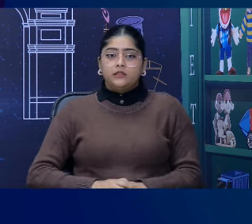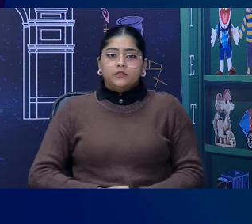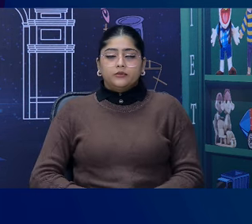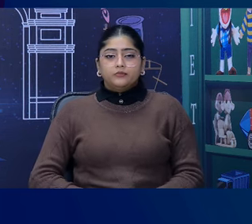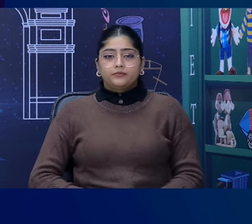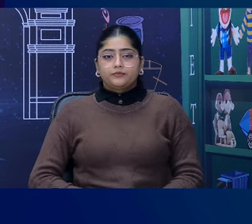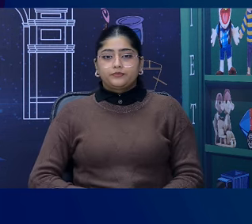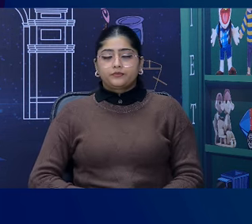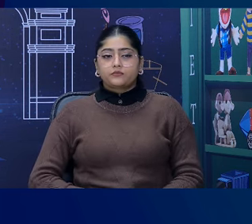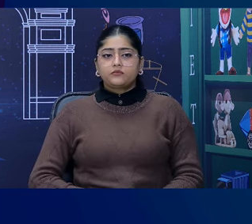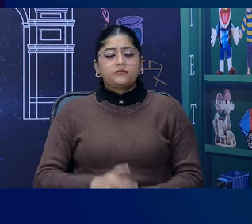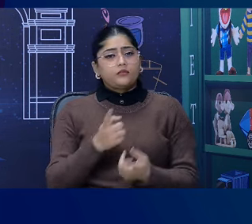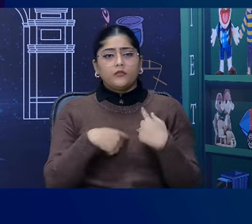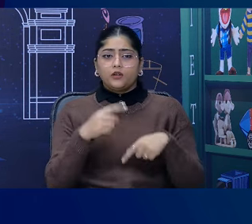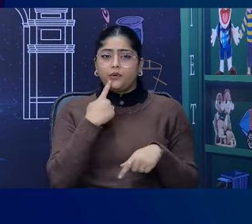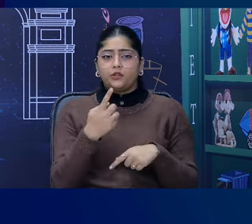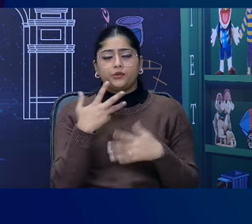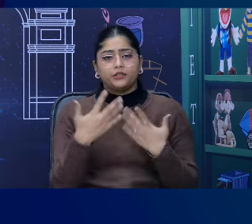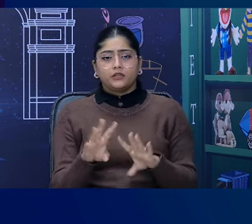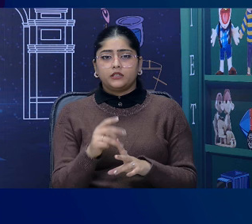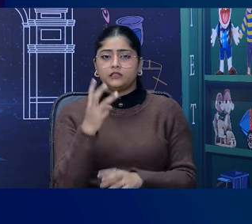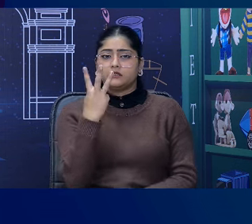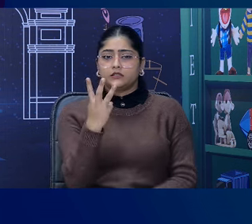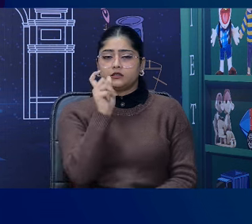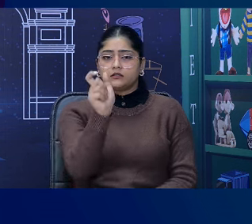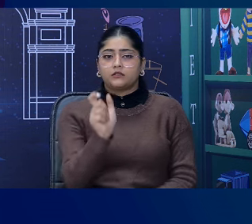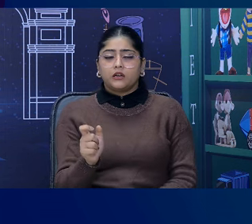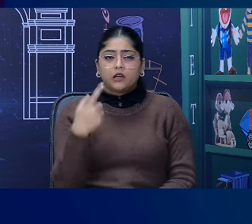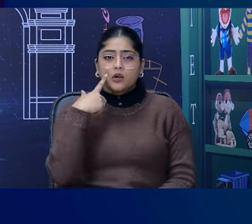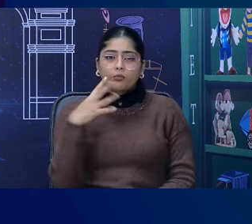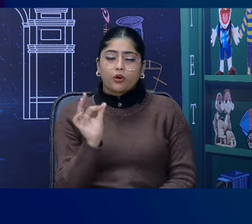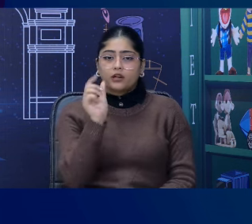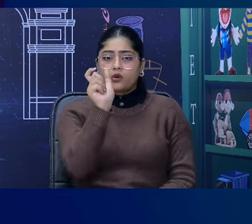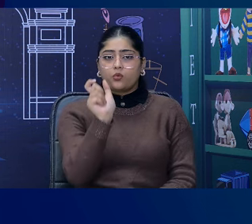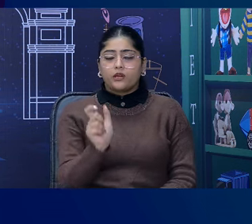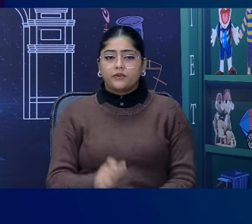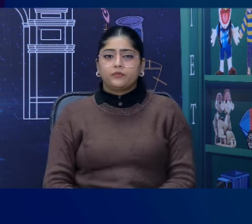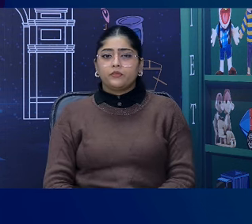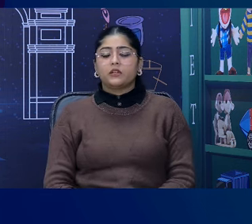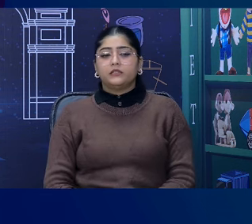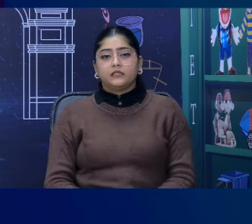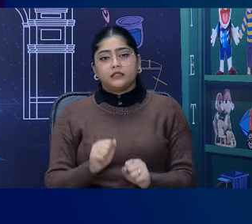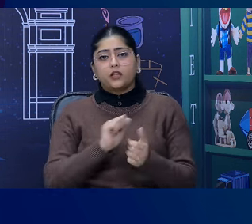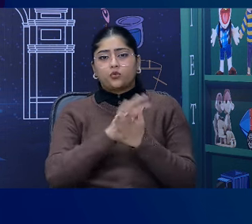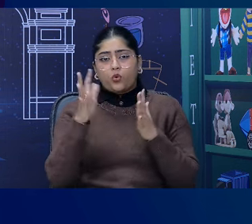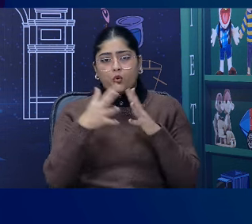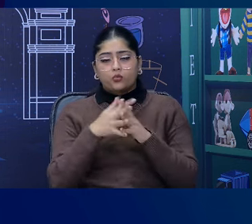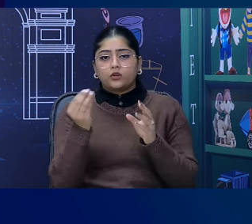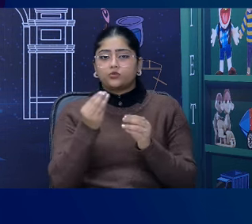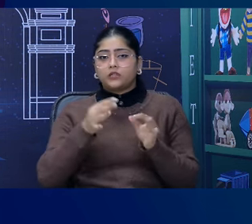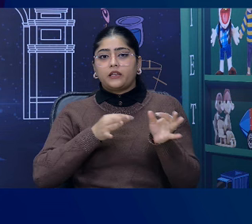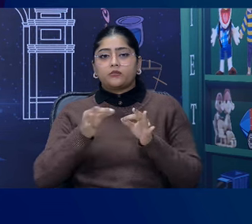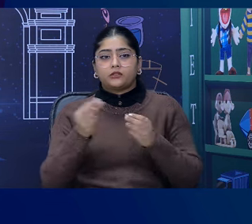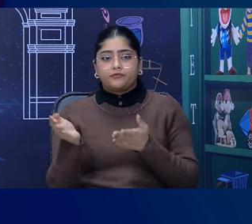हेल्थ तो ये तो बात रही कीवर्ड्स की मैम आपके पास हमारे बच्चों के लिए होमवर्क होगा प्लीज आप उसे एक्सप्लेन कीजिए मैम बि